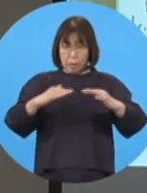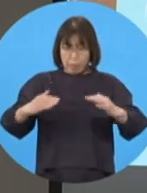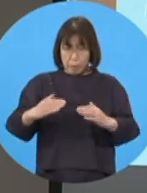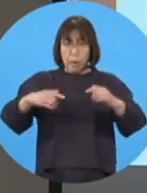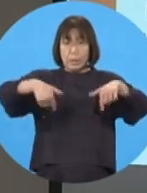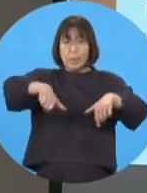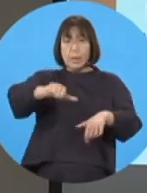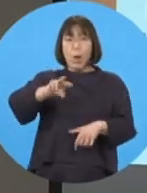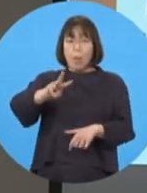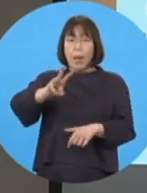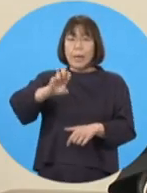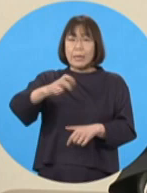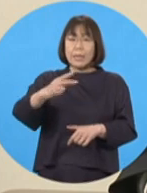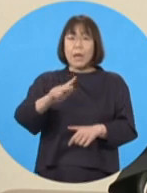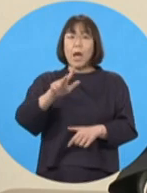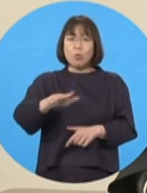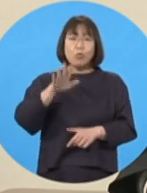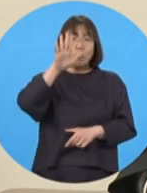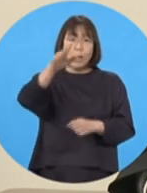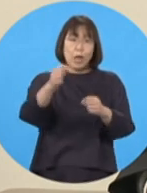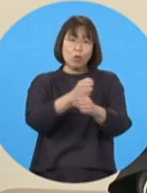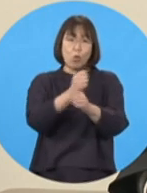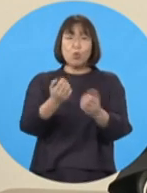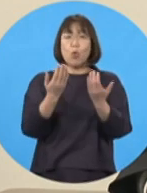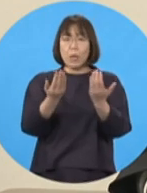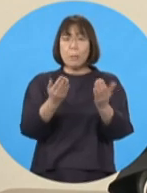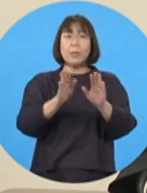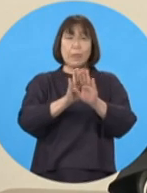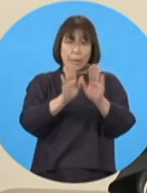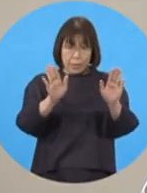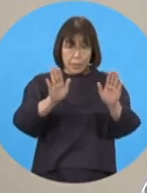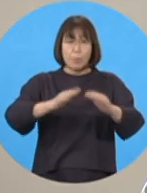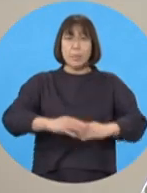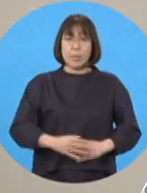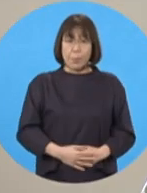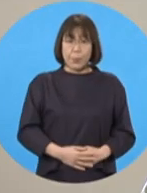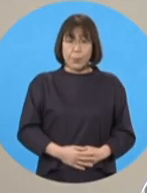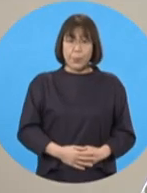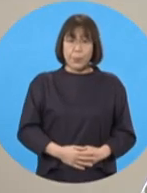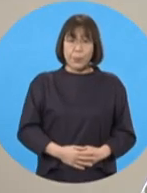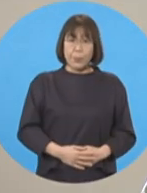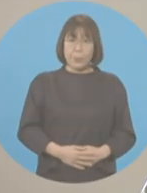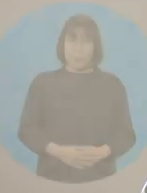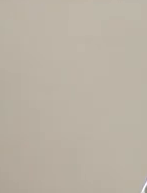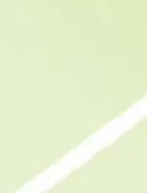西阿波エシカル未来創造キャンパスが開かれました。